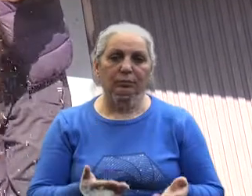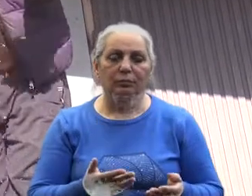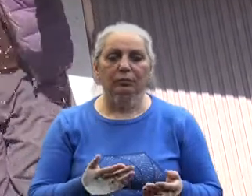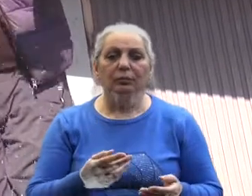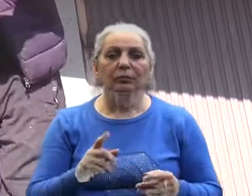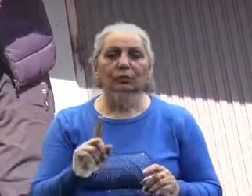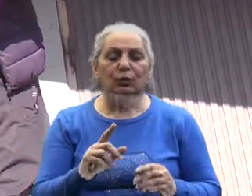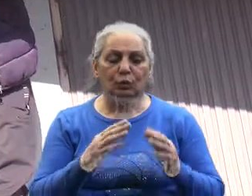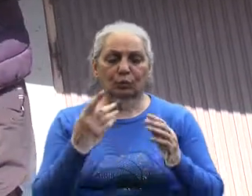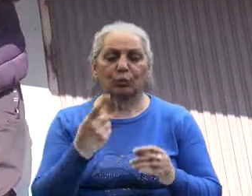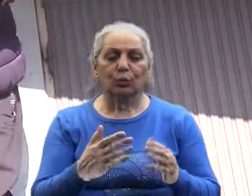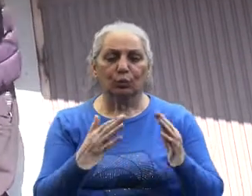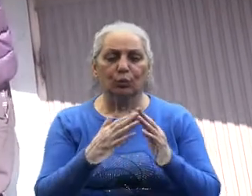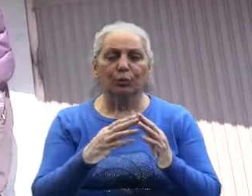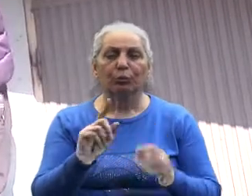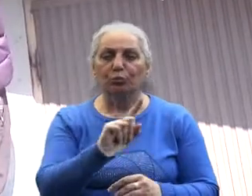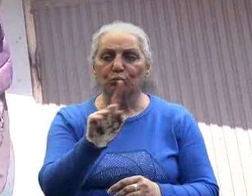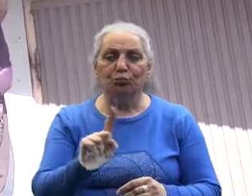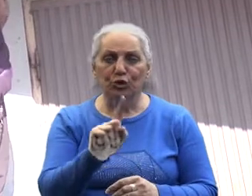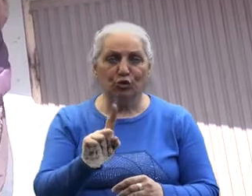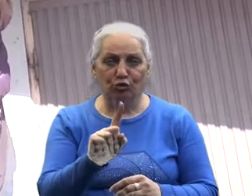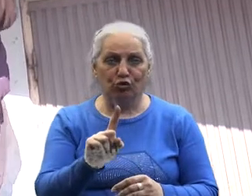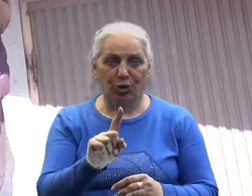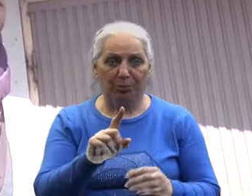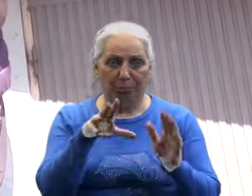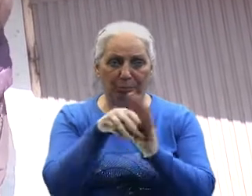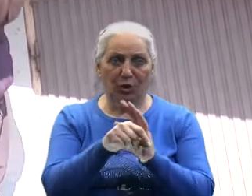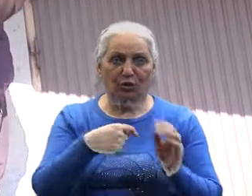Այս տները մի ժամը մեջին հենց անեմ տեղը մաշուրջան։